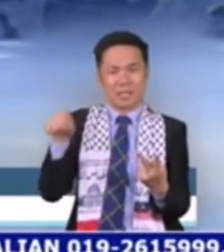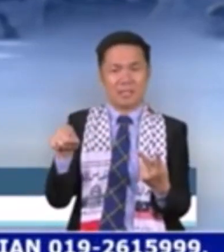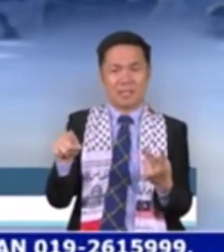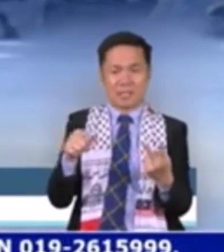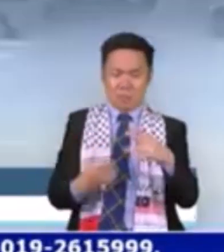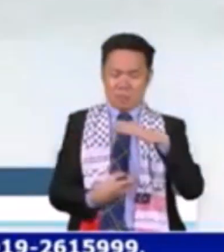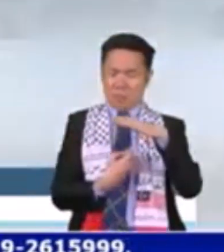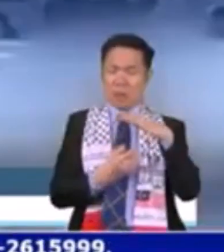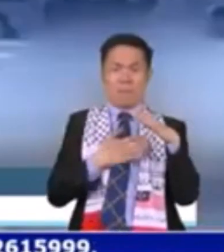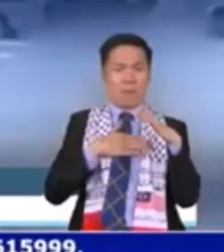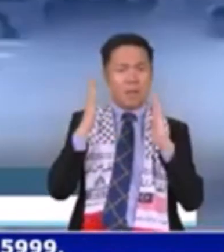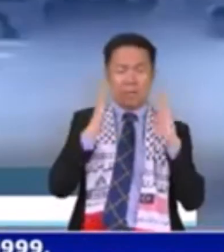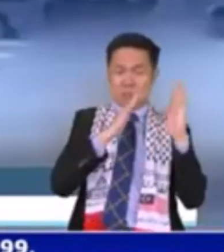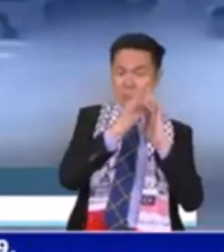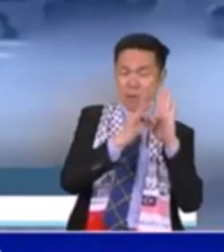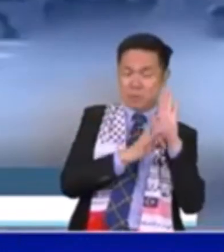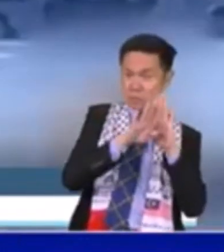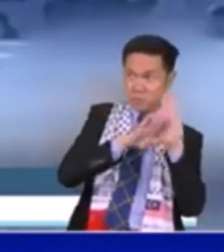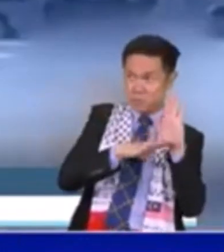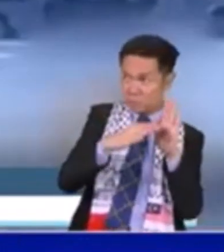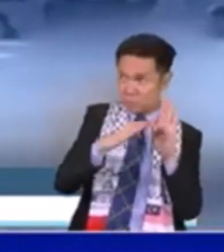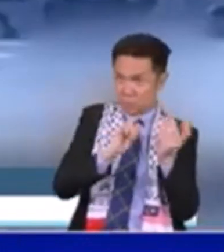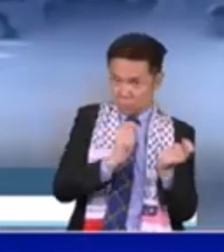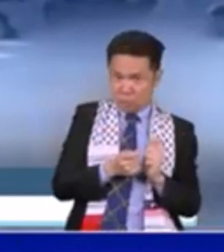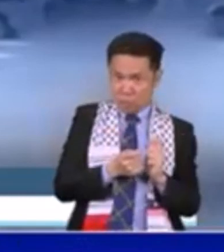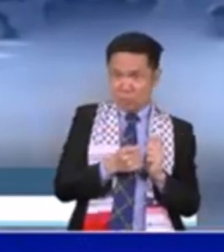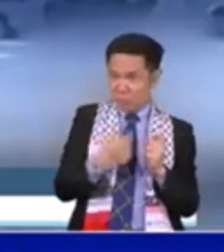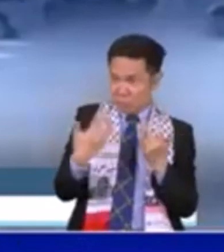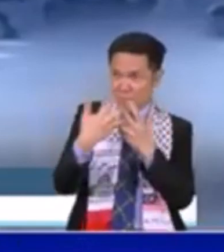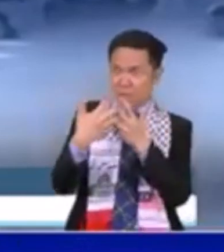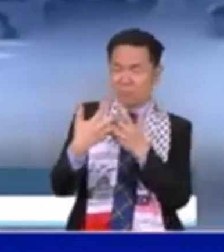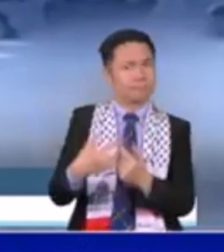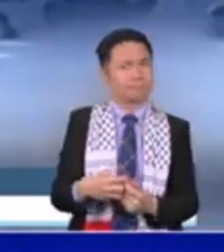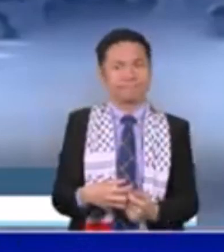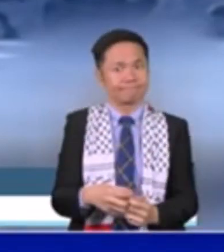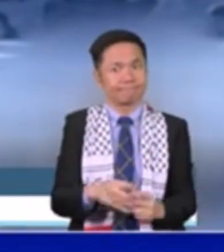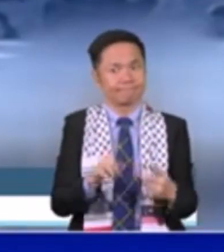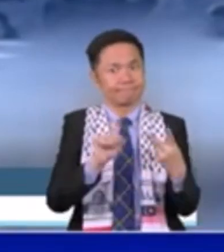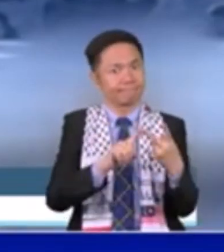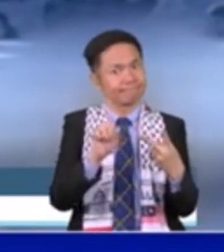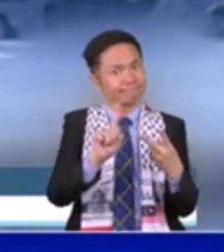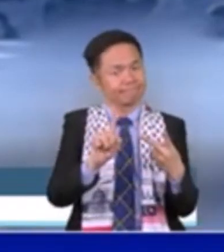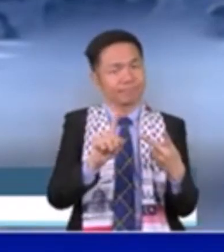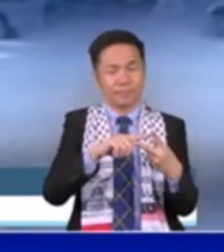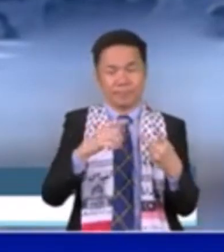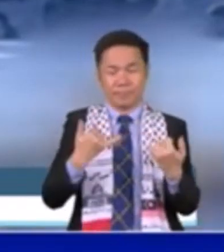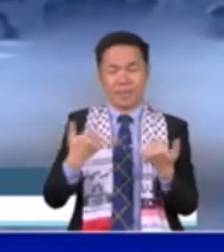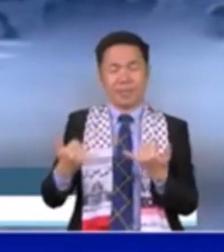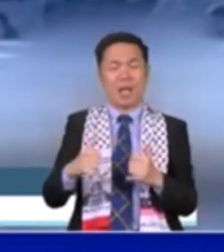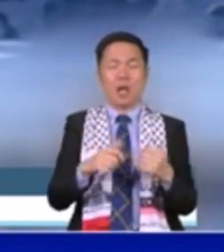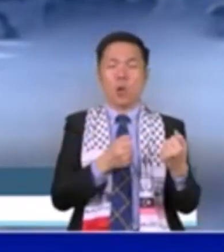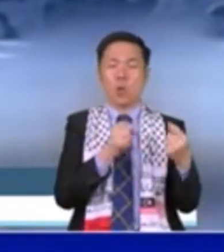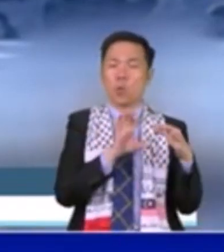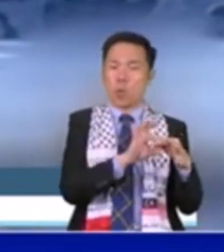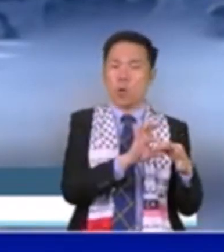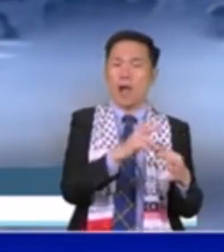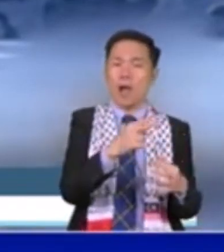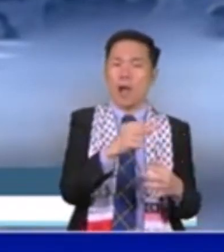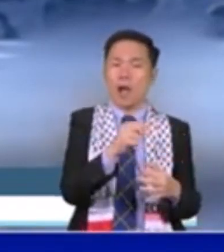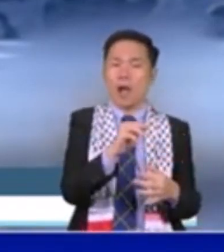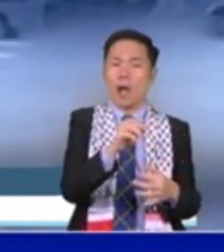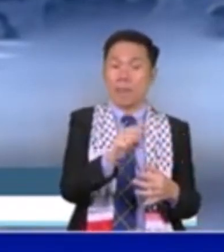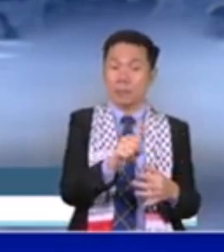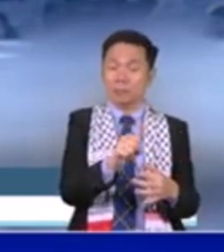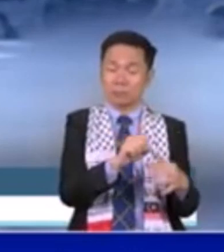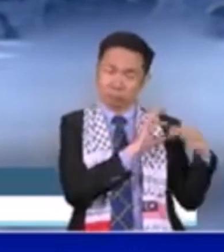dan keputusan kita sebab itu soal pertama hubungan dengan Hamas kita teruskan